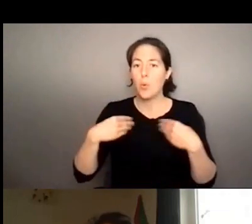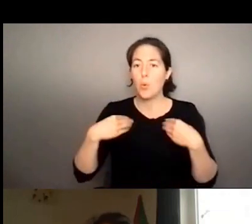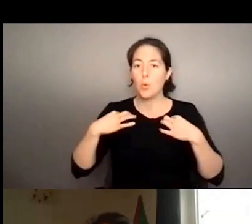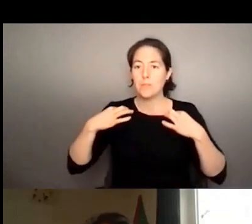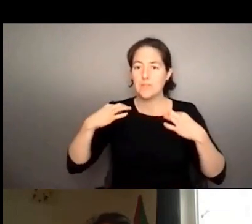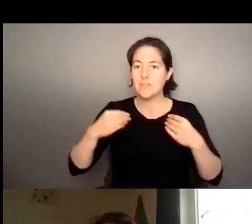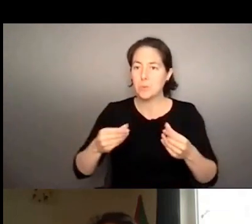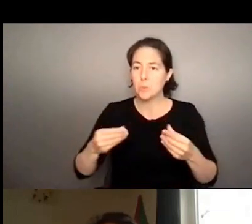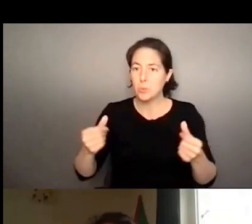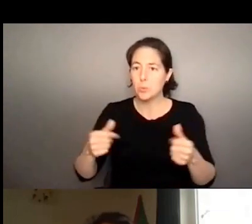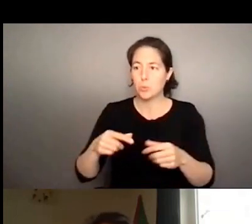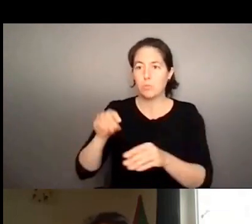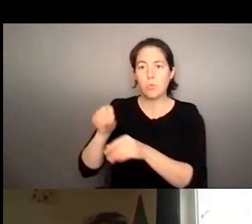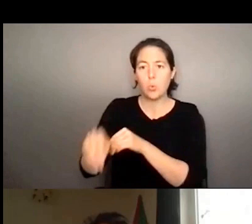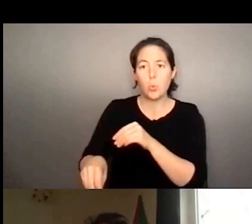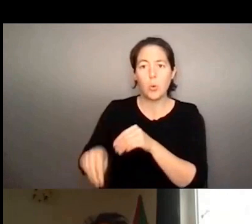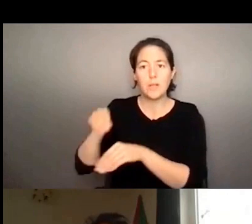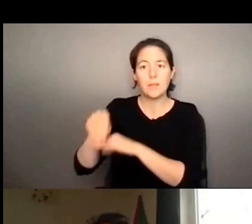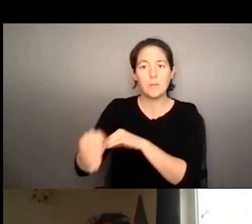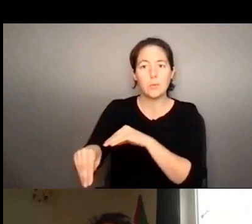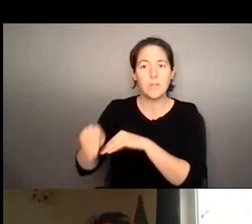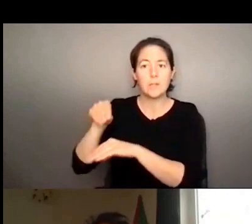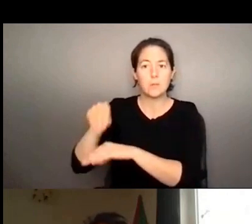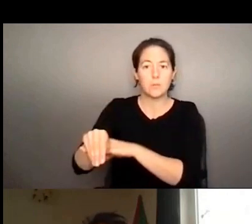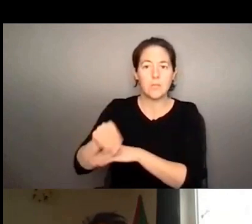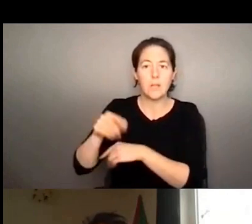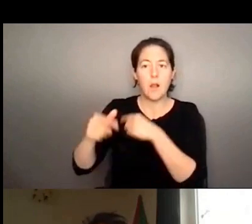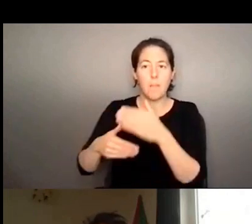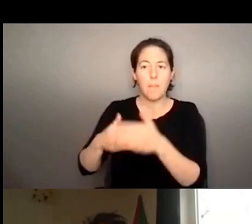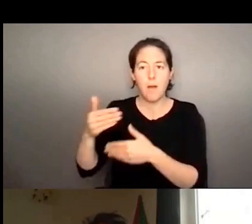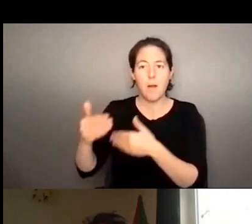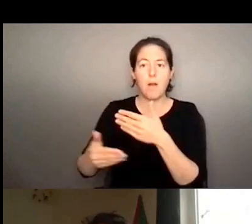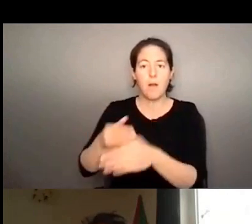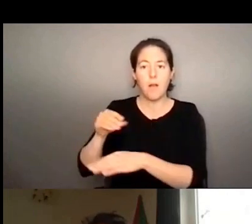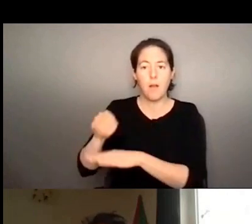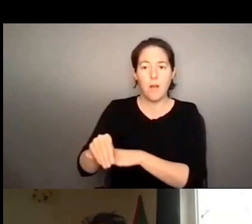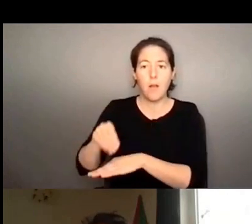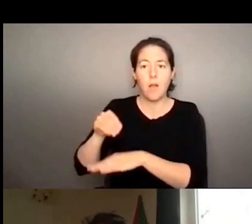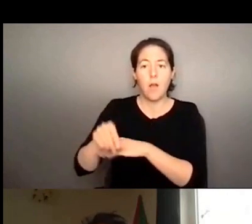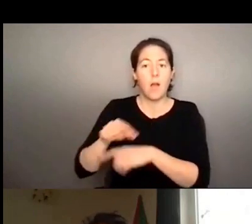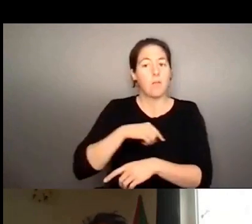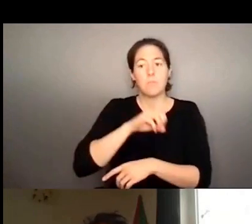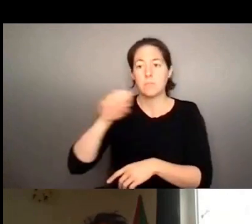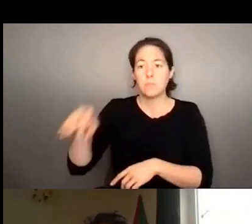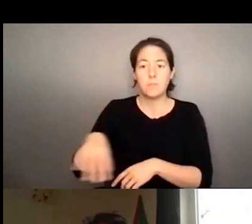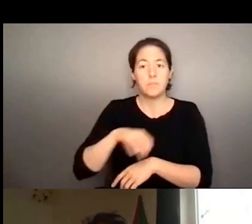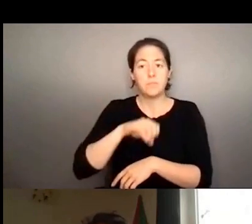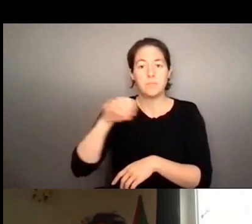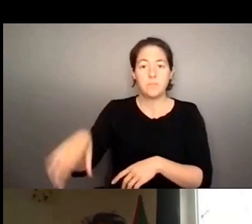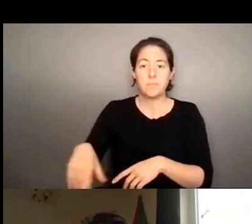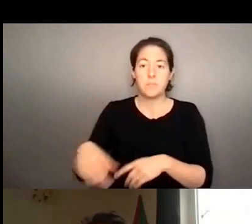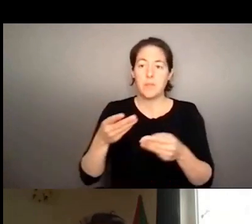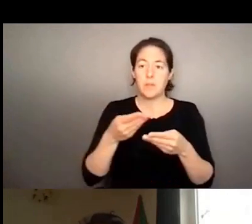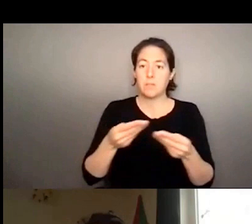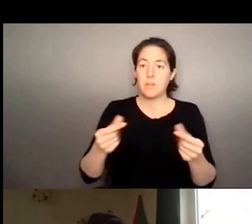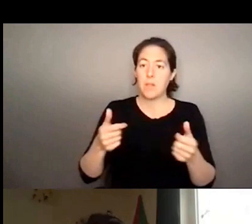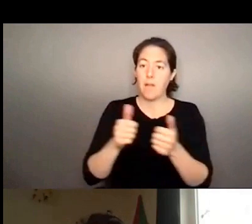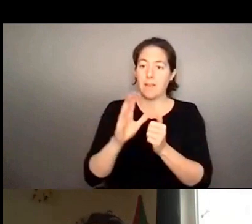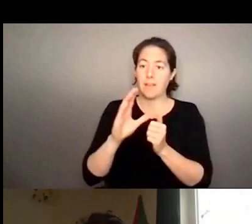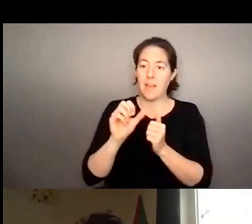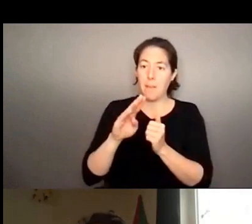nourrir lentement. Puis tant qu'on va déposer des matières résiduelles carbonées sur la culture